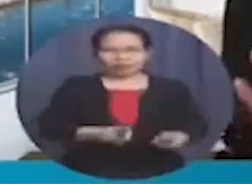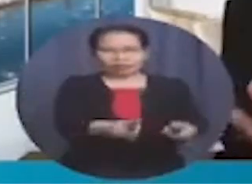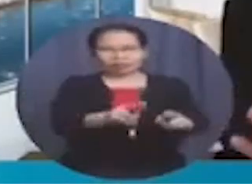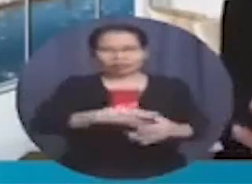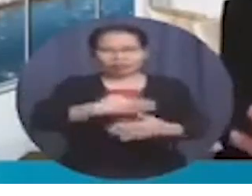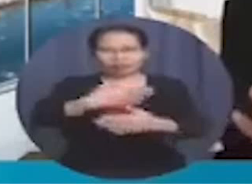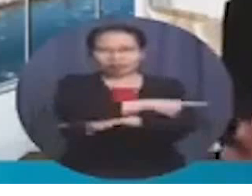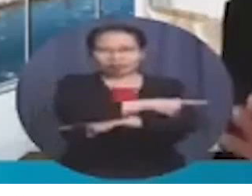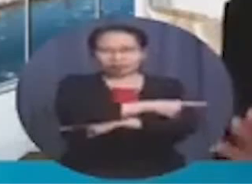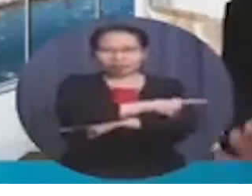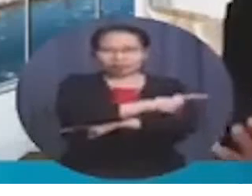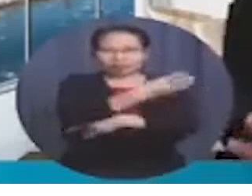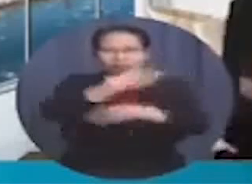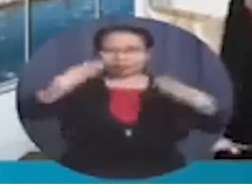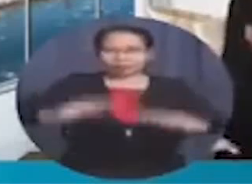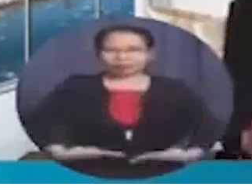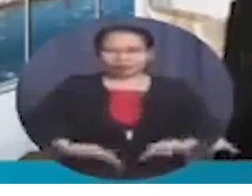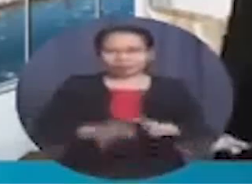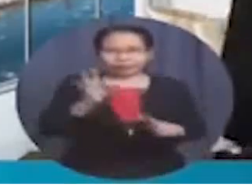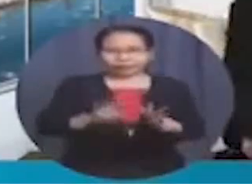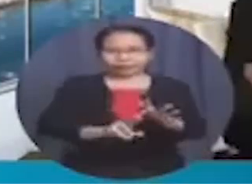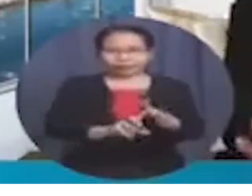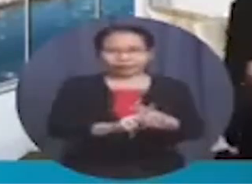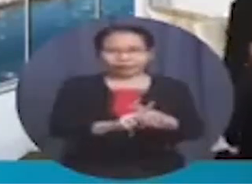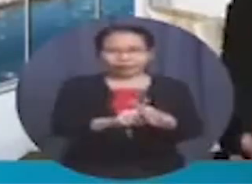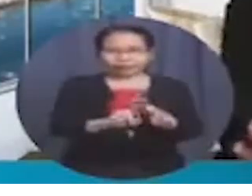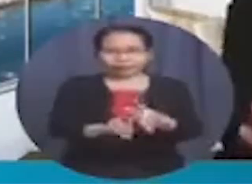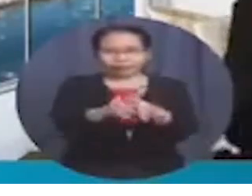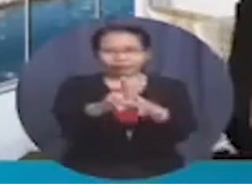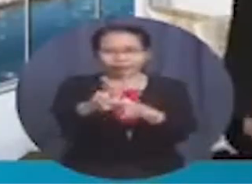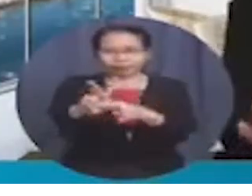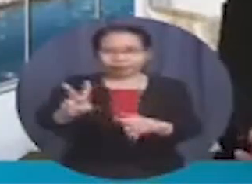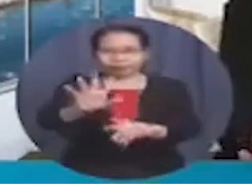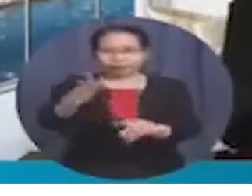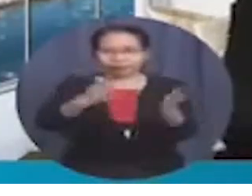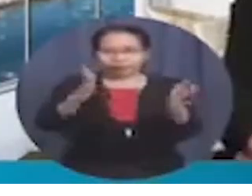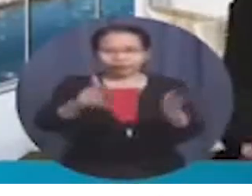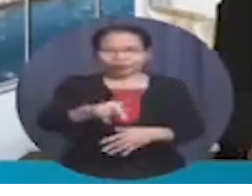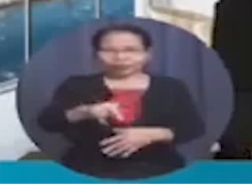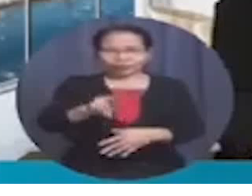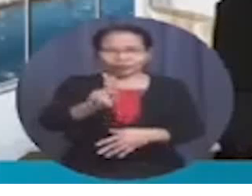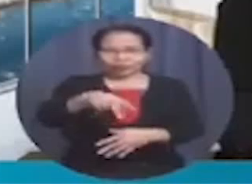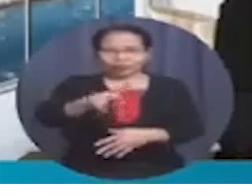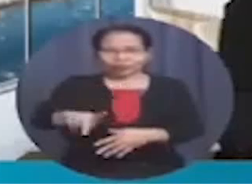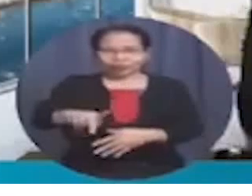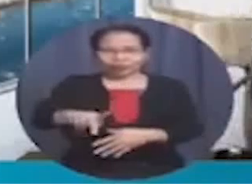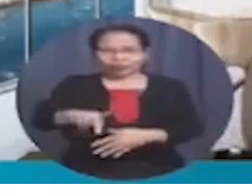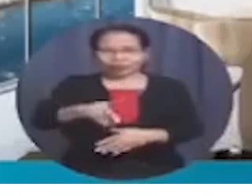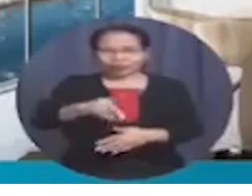katolikong estudyante ng PUP, pinatay ng mga ministro, ng mga diakono ng iglesia at miyembro ng iglesia ni